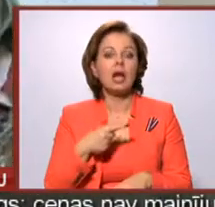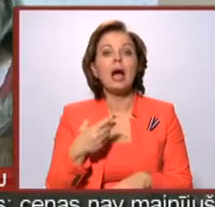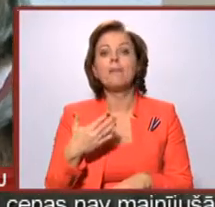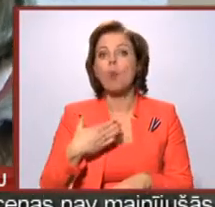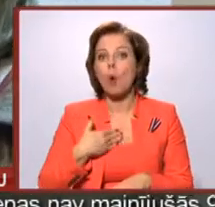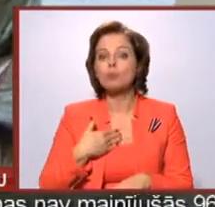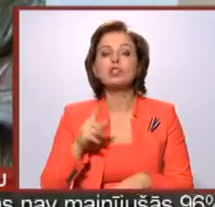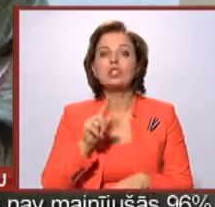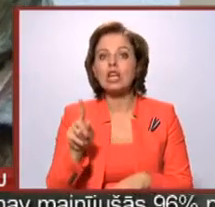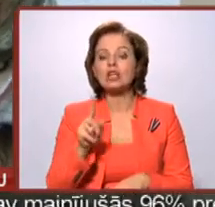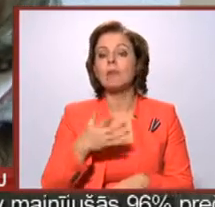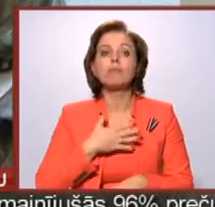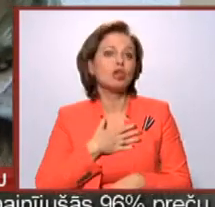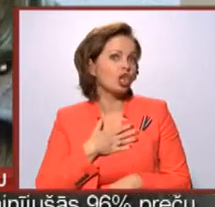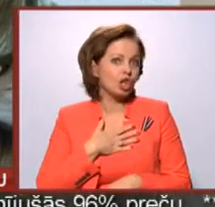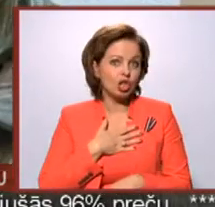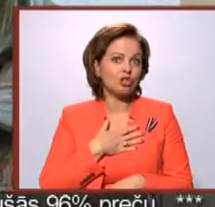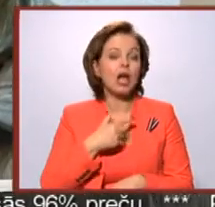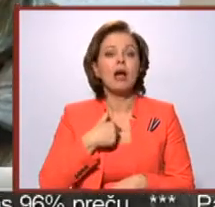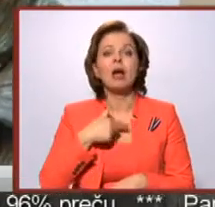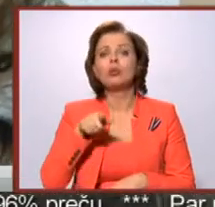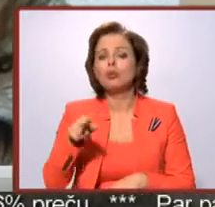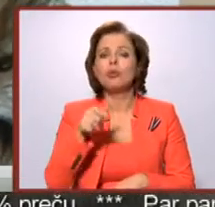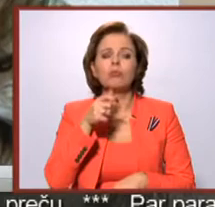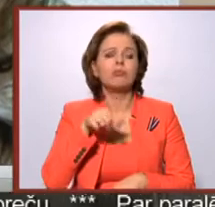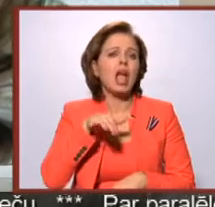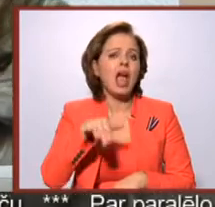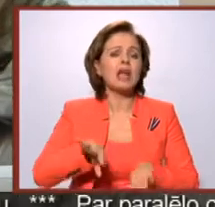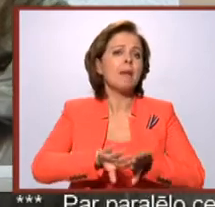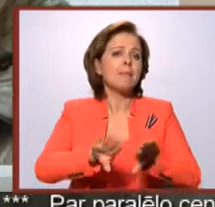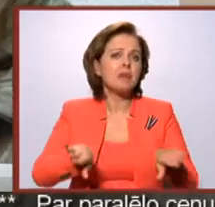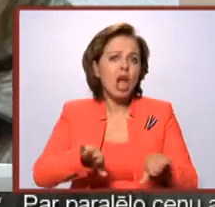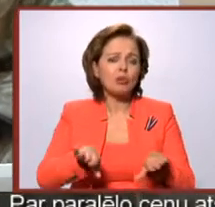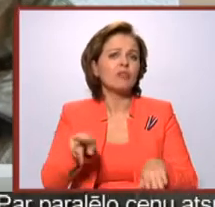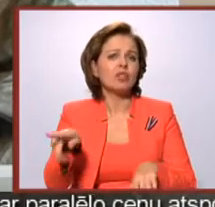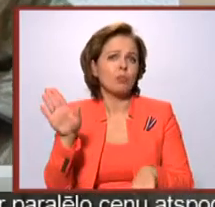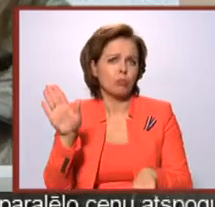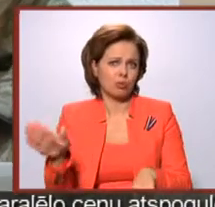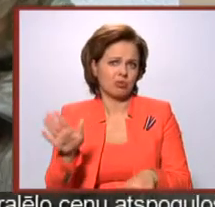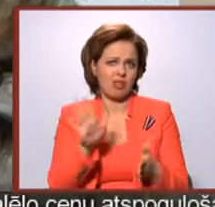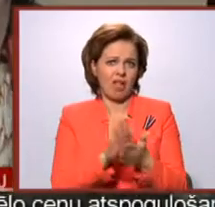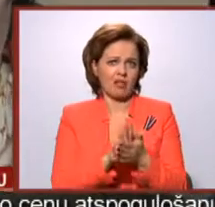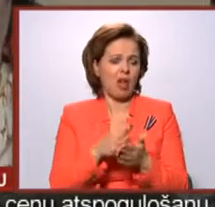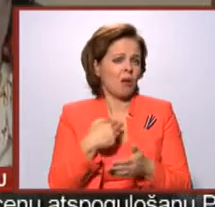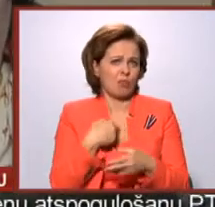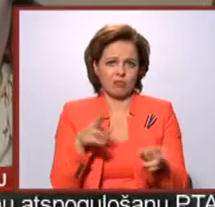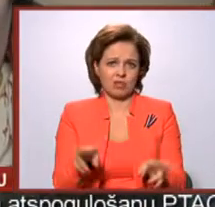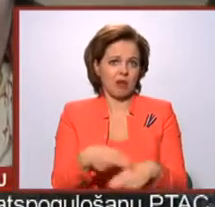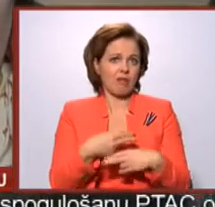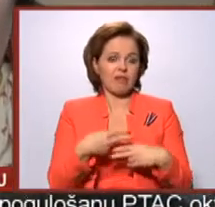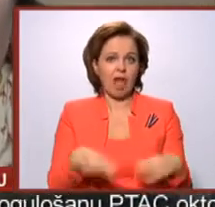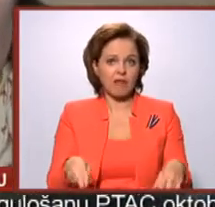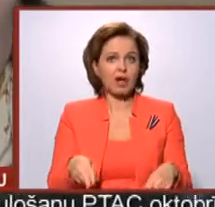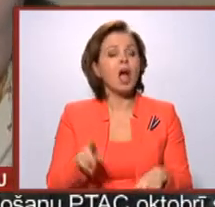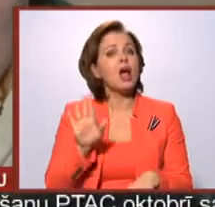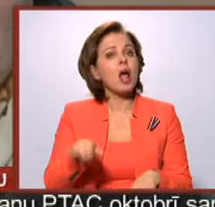Mums ir divi brīnišķīgi ezeri, mēs ejam tur peldēties. Tie ezeri būs netīri, taču mums to nevajag. Vajag, lai